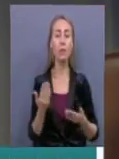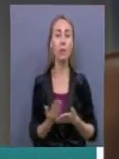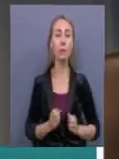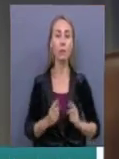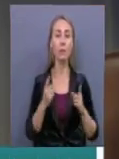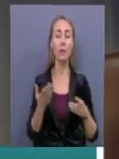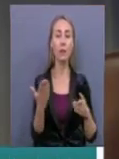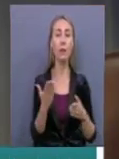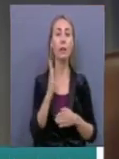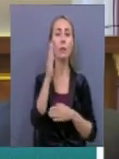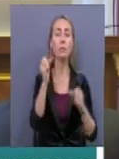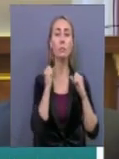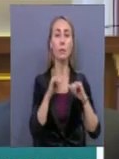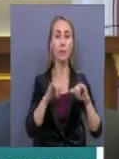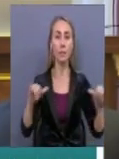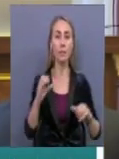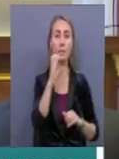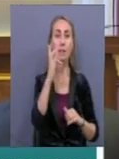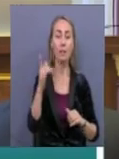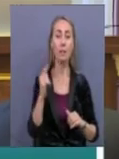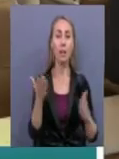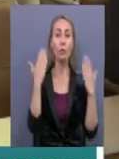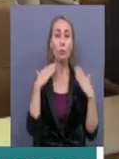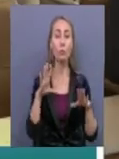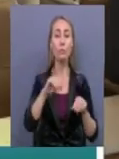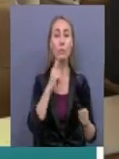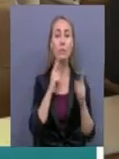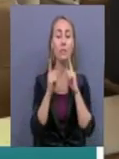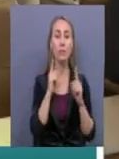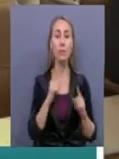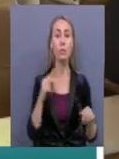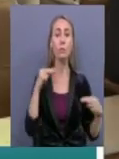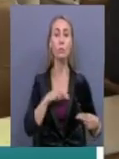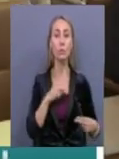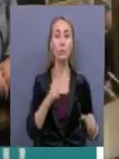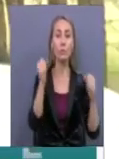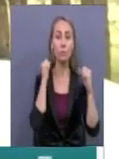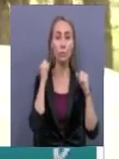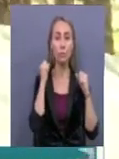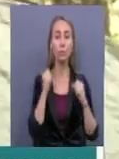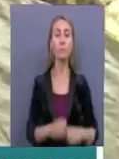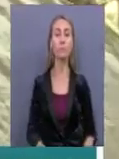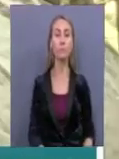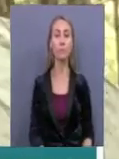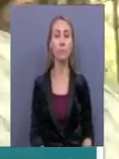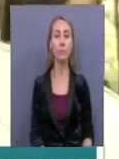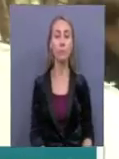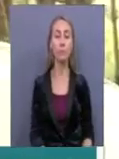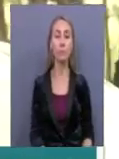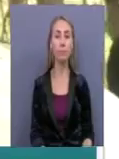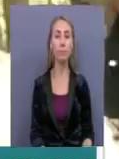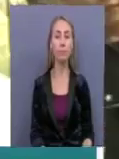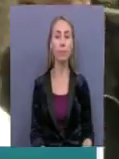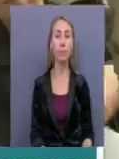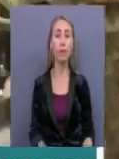Зеренді, Қорғалжын аудандарының туристік әлеуетін талқылап, жаз айларына дайындық барысын пысықтады. Аймақта күннің соңғы шуағы